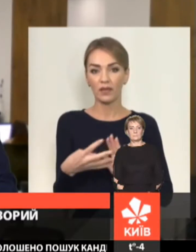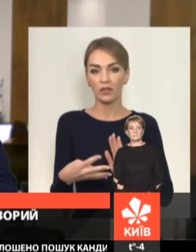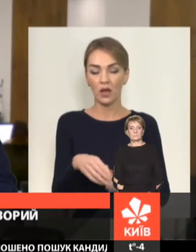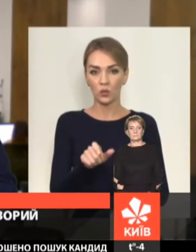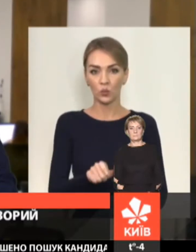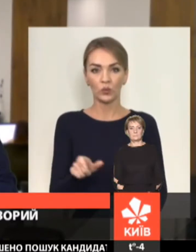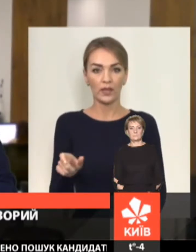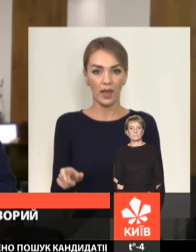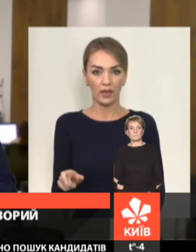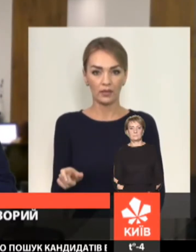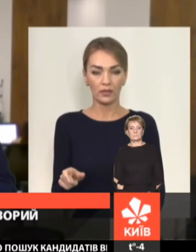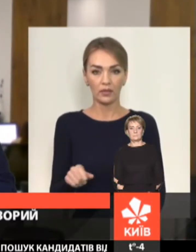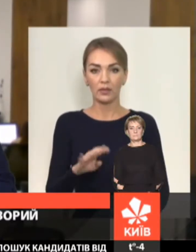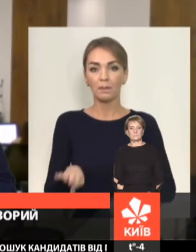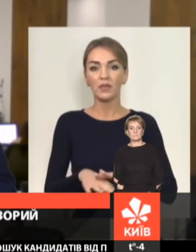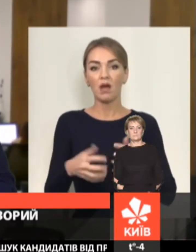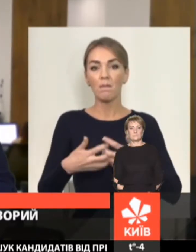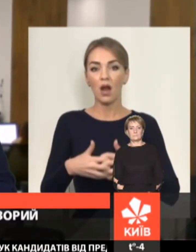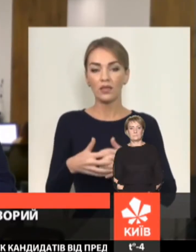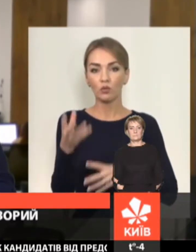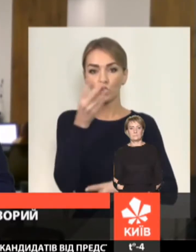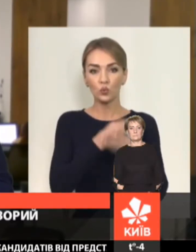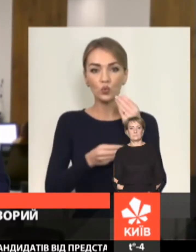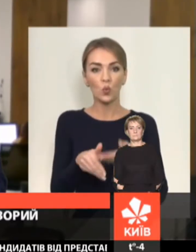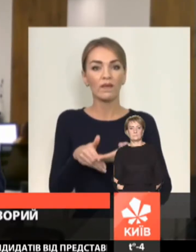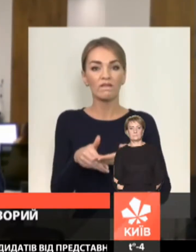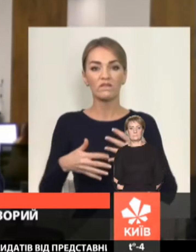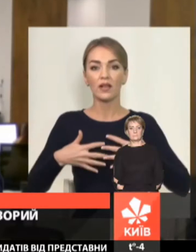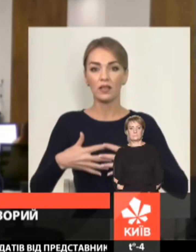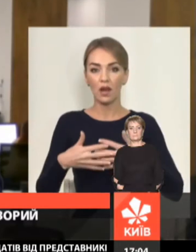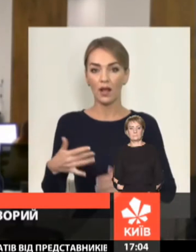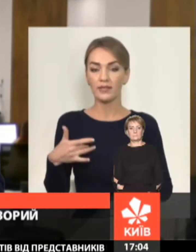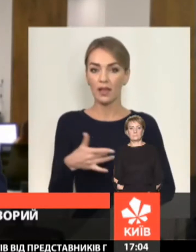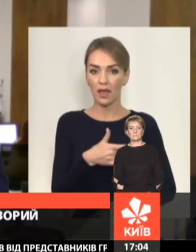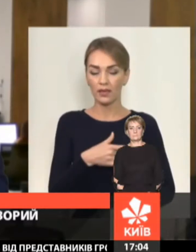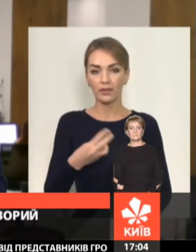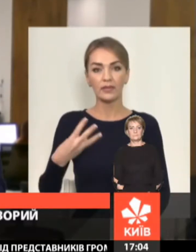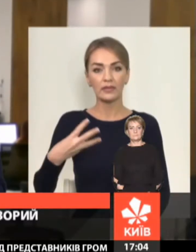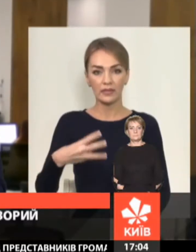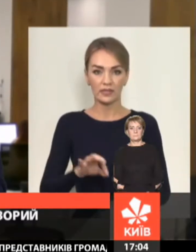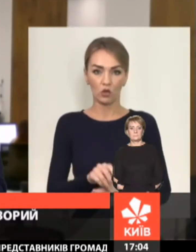1419 людей. Під апаратами штучної вентиляції легень 30 хворих.